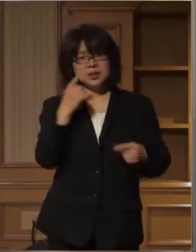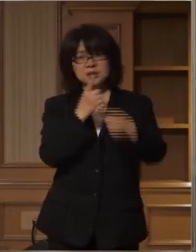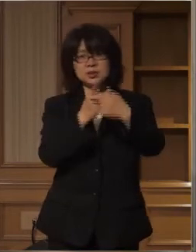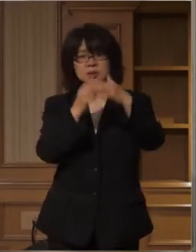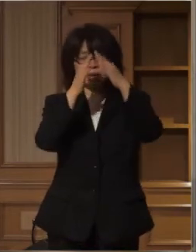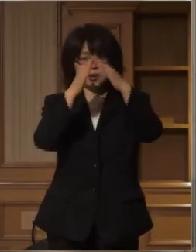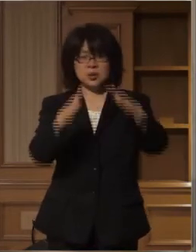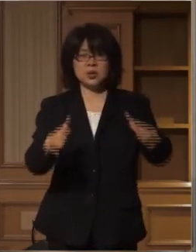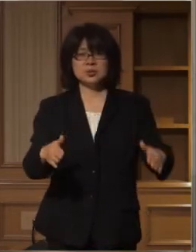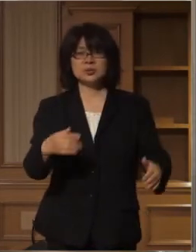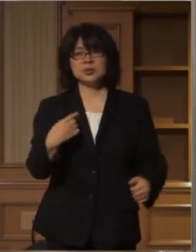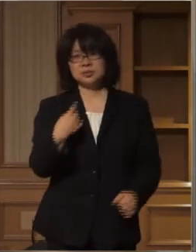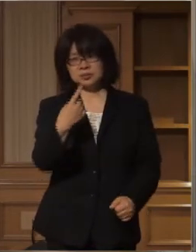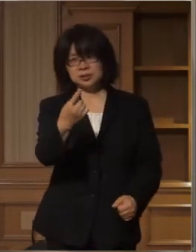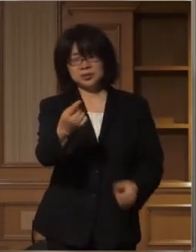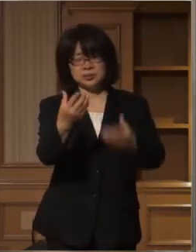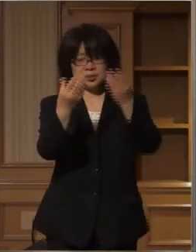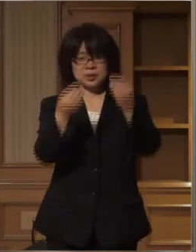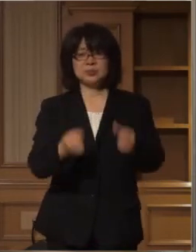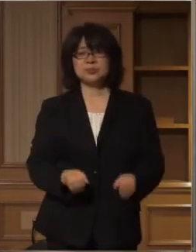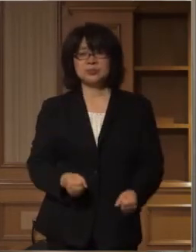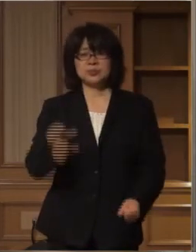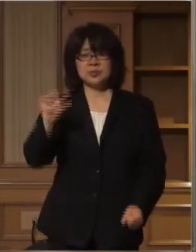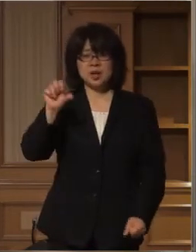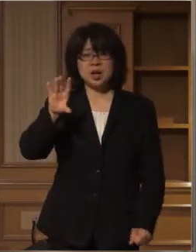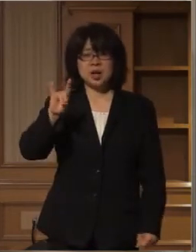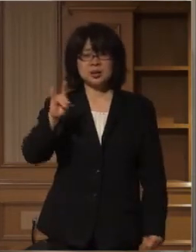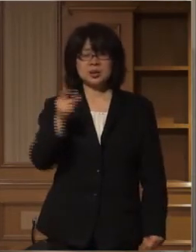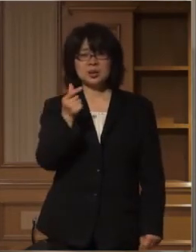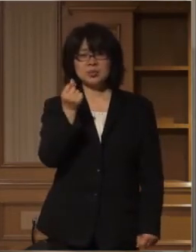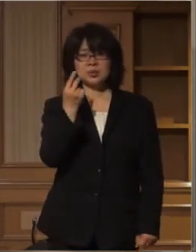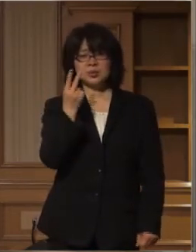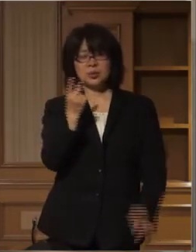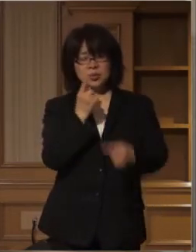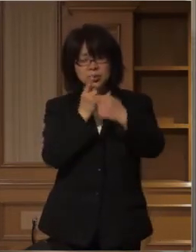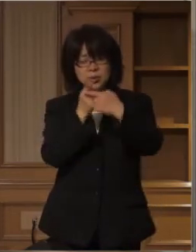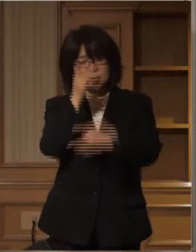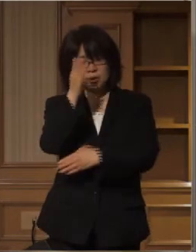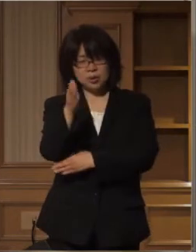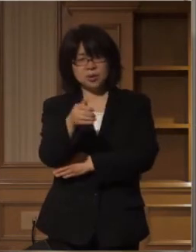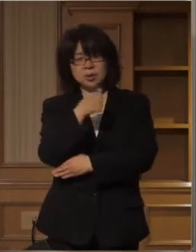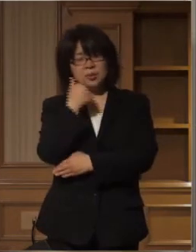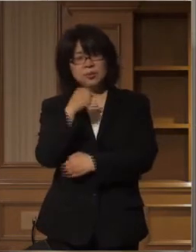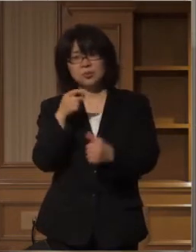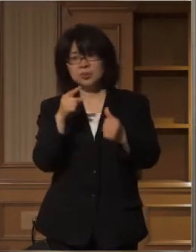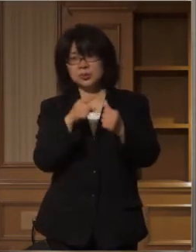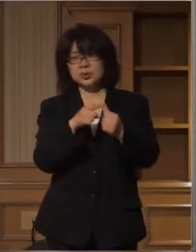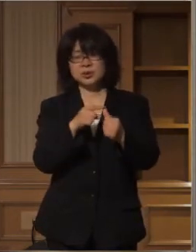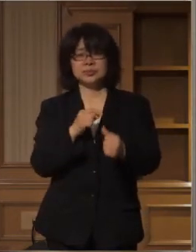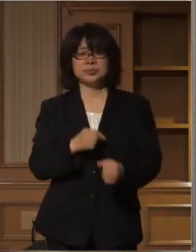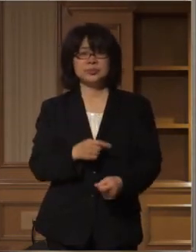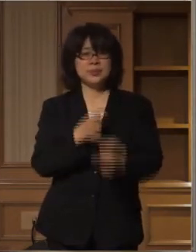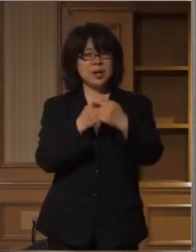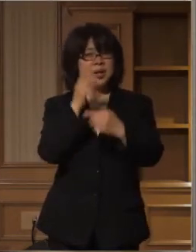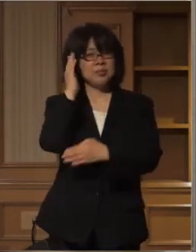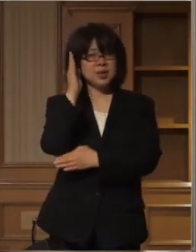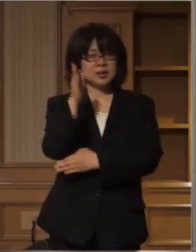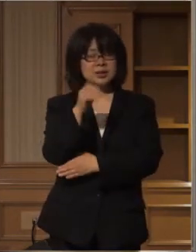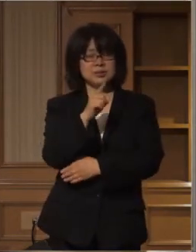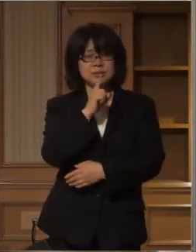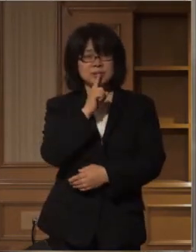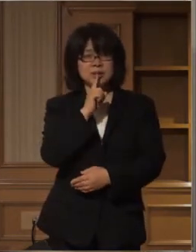師はそこで立って具体的にメッセージをされて、ベニ君の証とかですねされたわけですし、それ